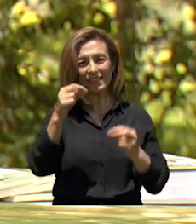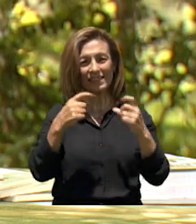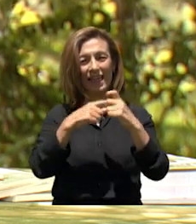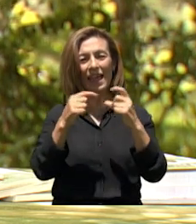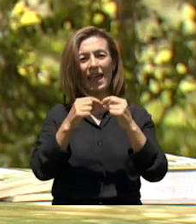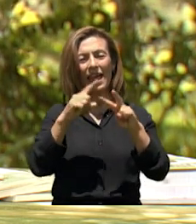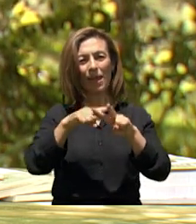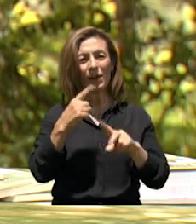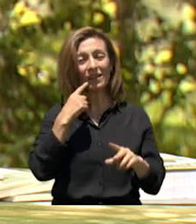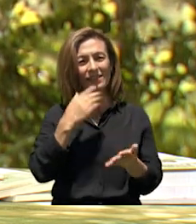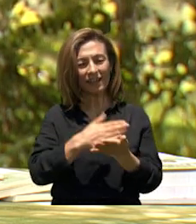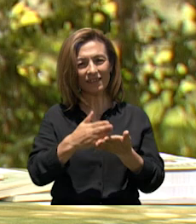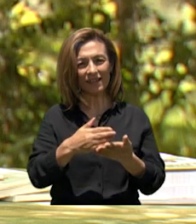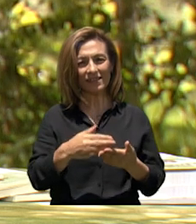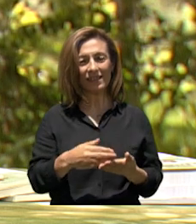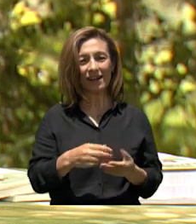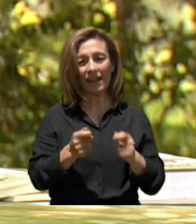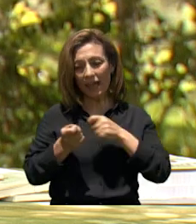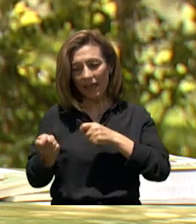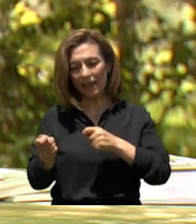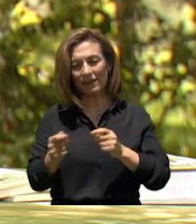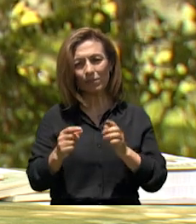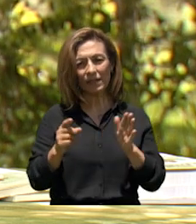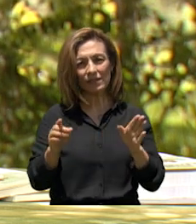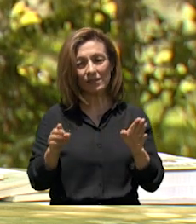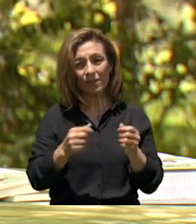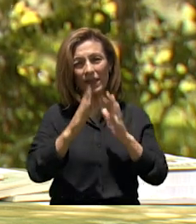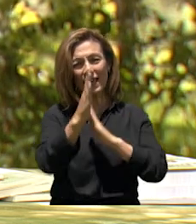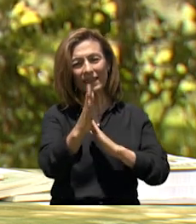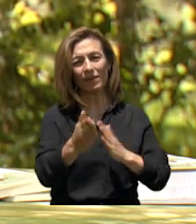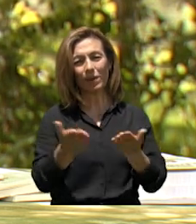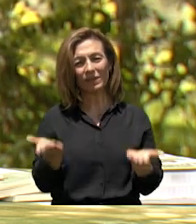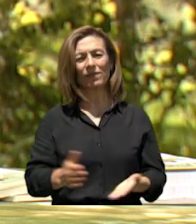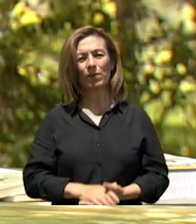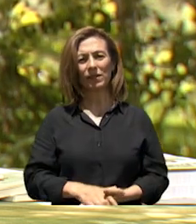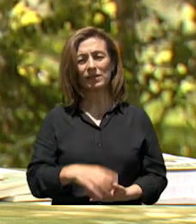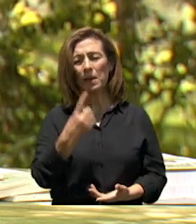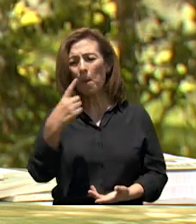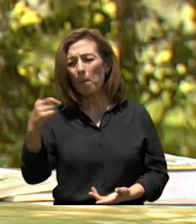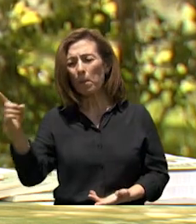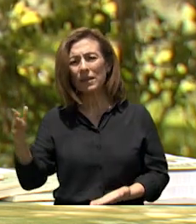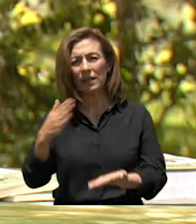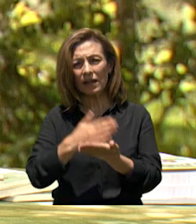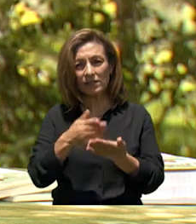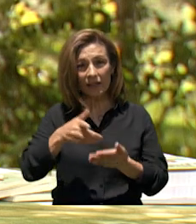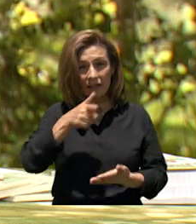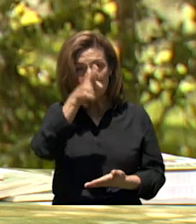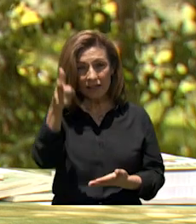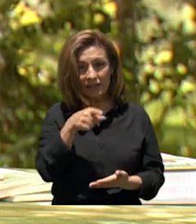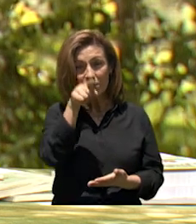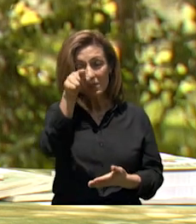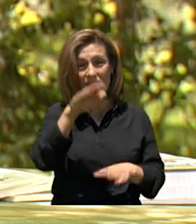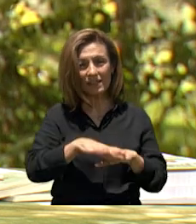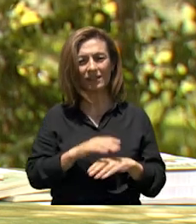Eba canlı dersler aracılığıyla eğitimlerinizi kesinti olmadan sürdürdüğünüz binlerce ders çekimi sizler için